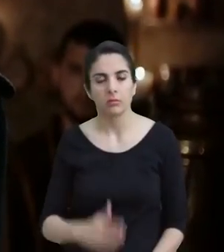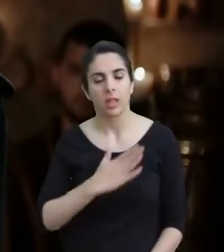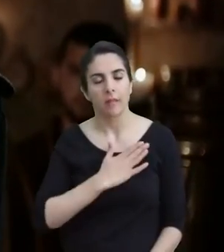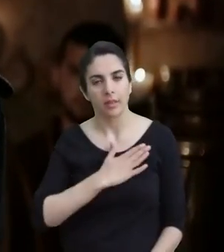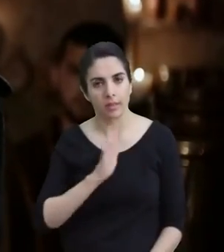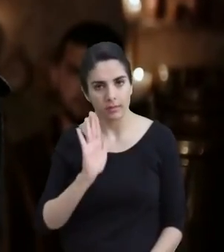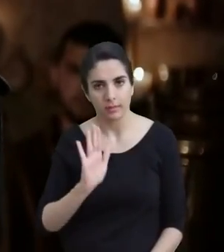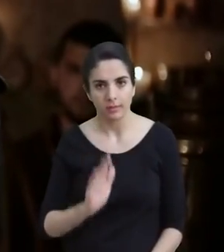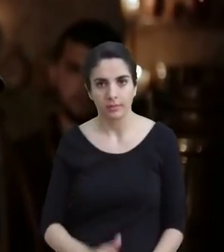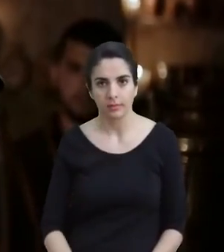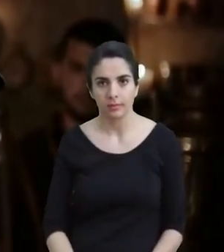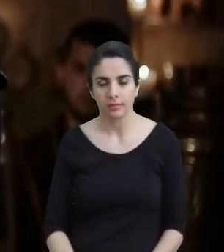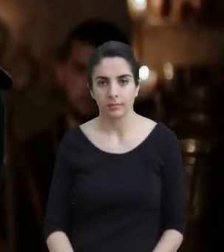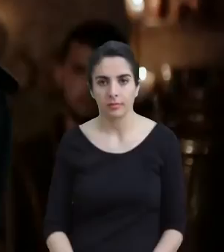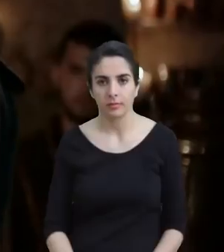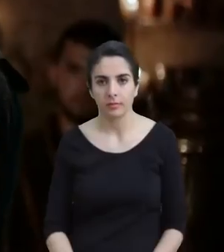Eyvallah.